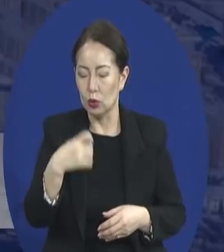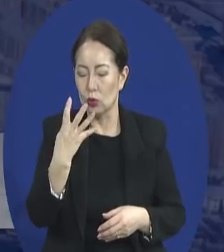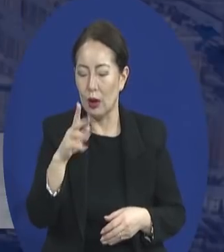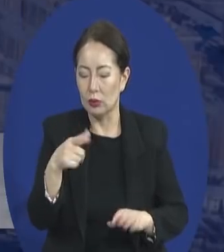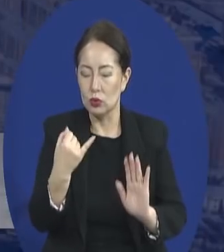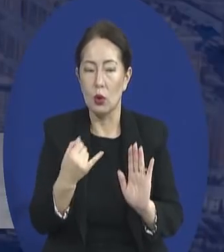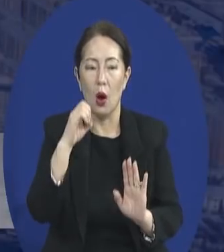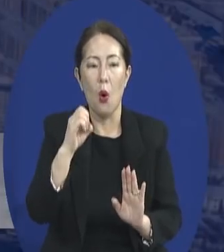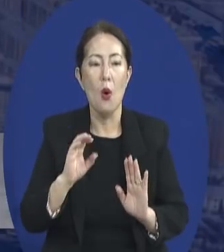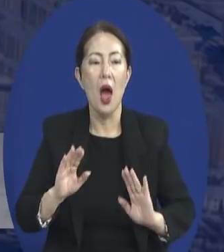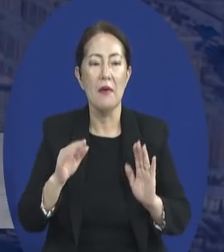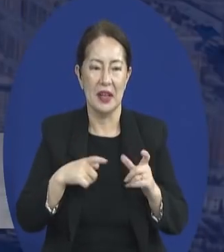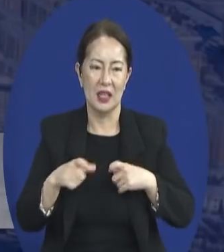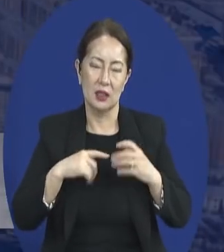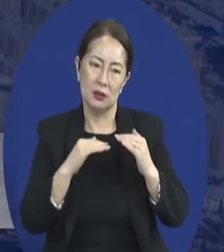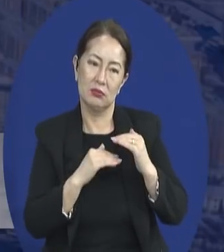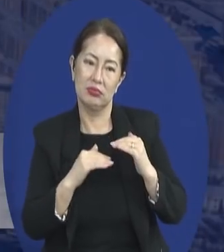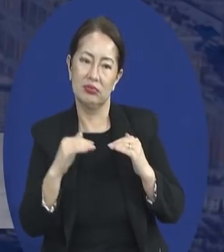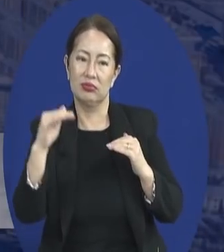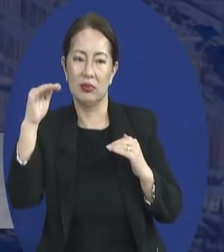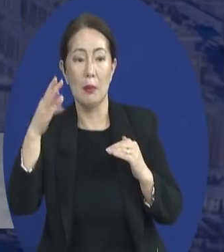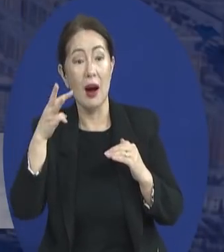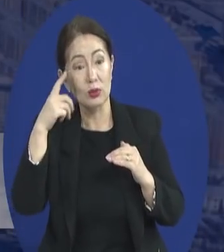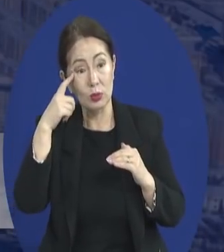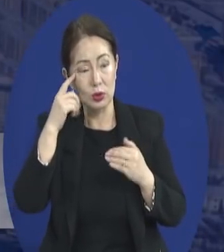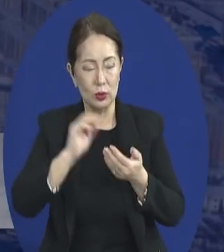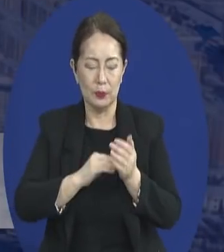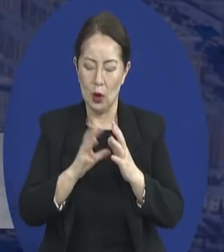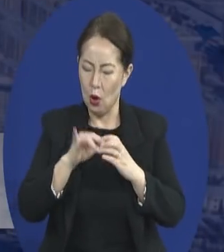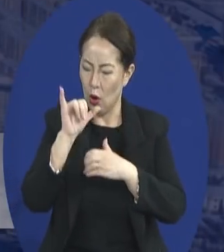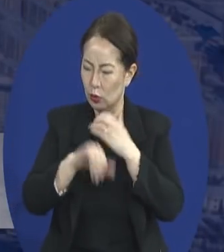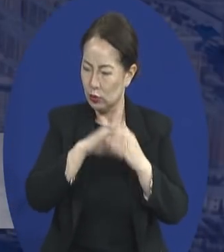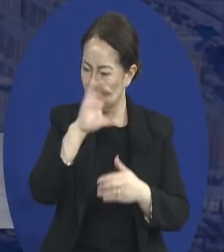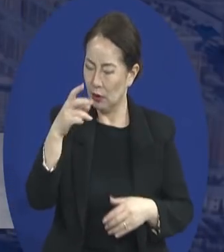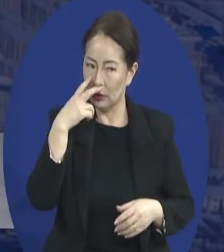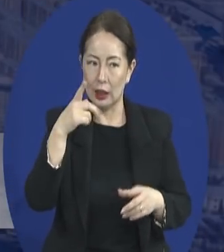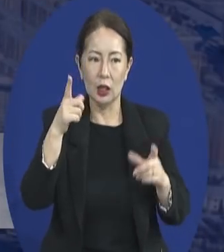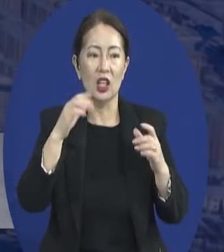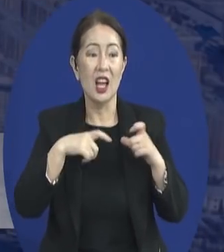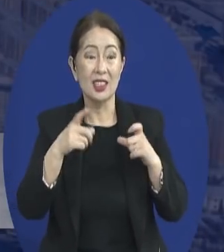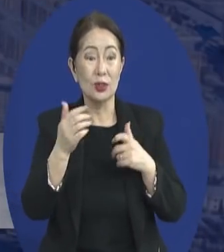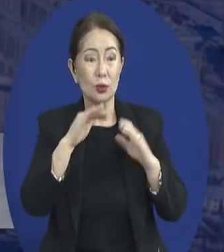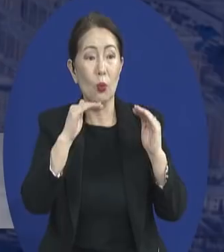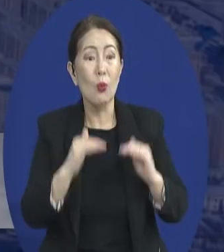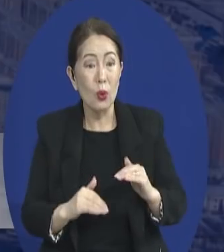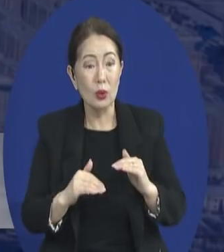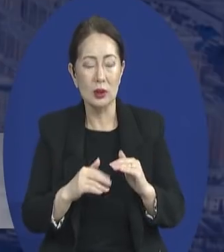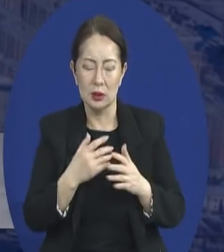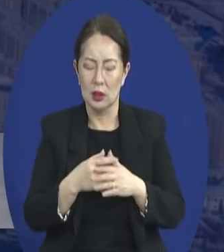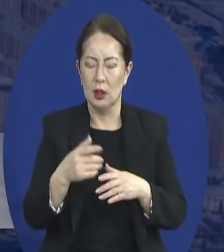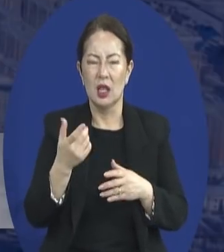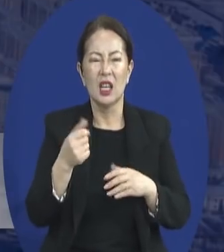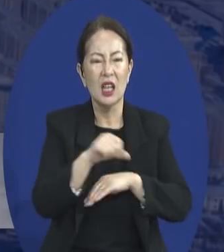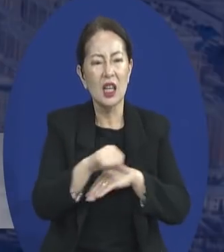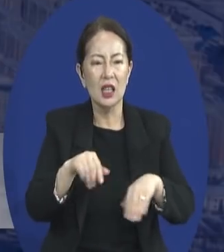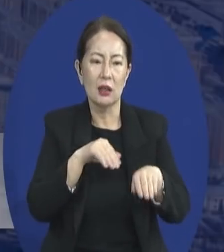байна. Монгол улсын эдийн засгийн өсөлтийн төлөвийг олон улсын байгууллагууд ингэж бууруулхад цар тахлын нөхцөл байдал, хилийн гацалт зэрэгтэй холбон тайлбарлаж